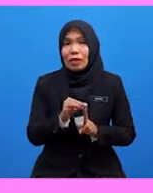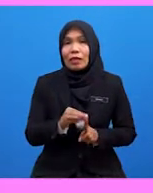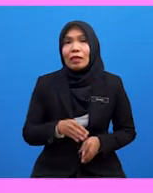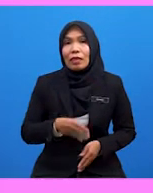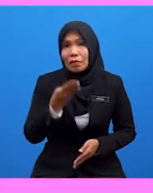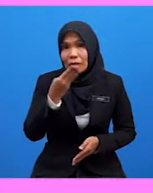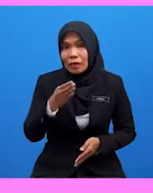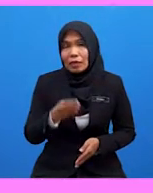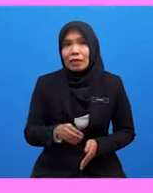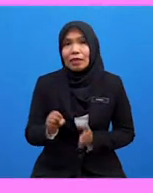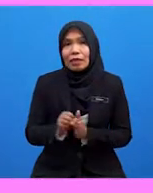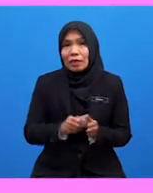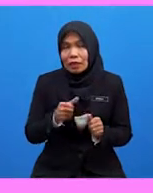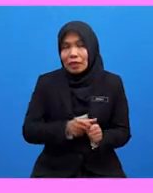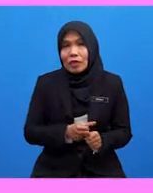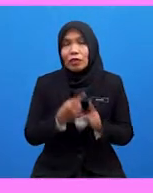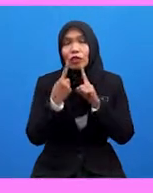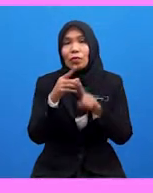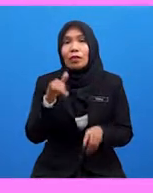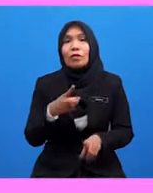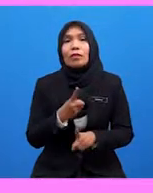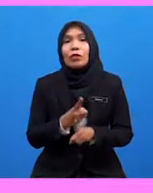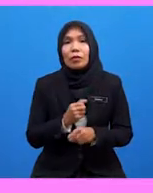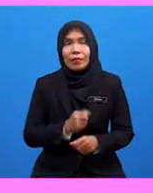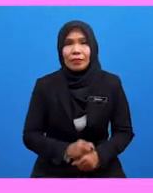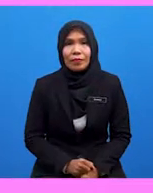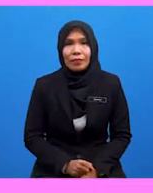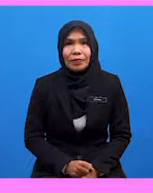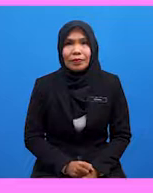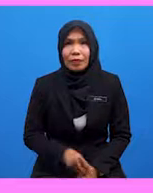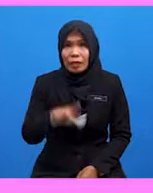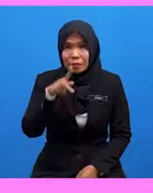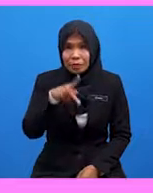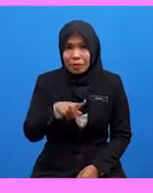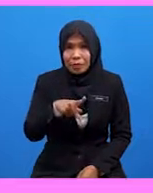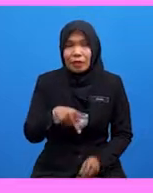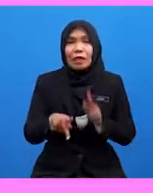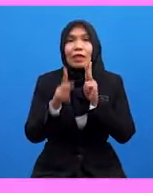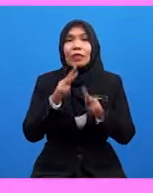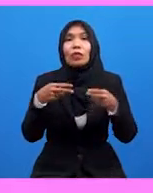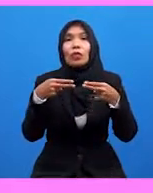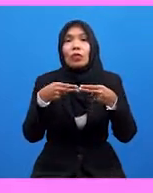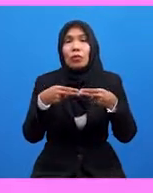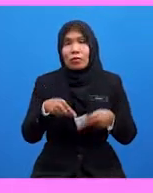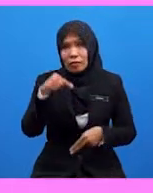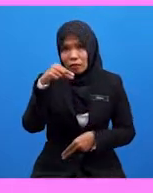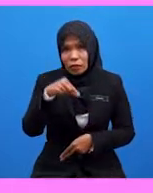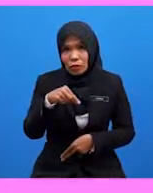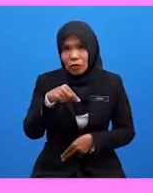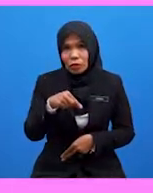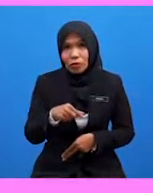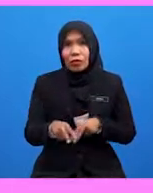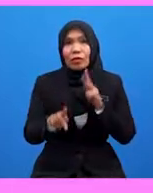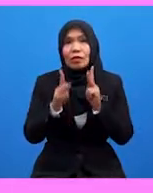yang betul. Jawapan yang tepat adalah seperti yang berikut. P ialah kata hubung. Q ialah